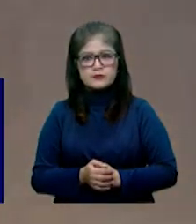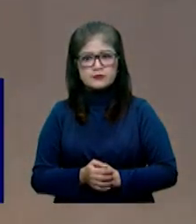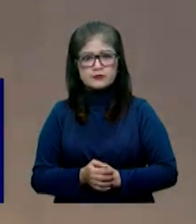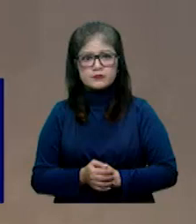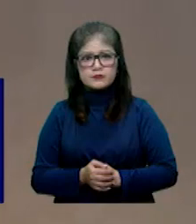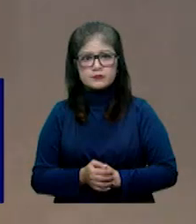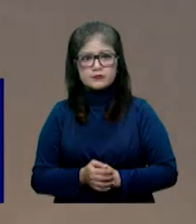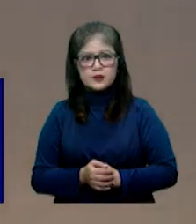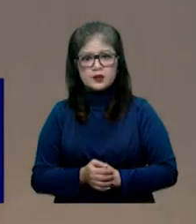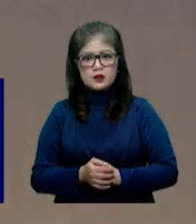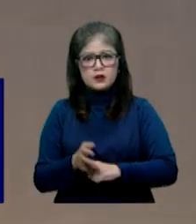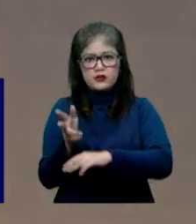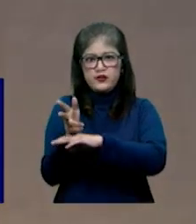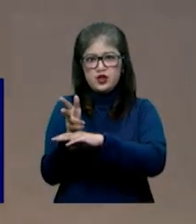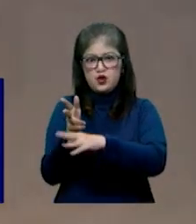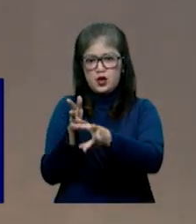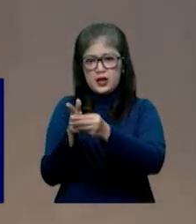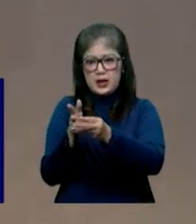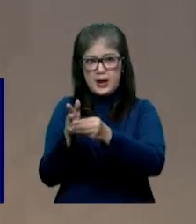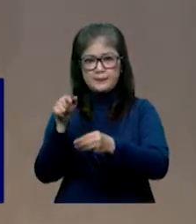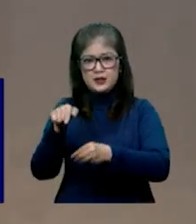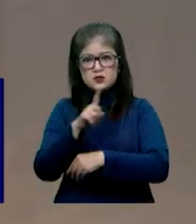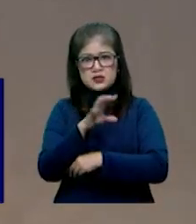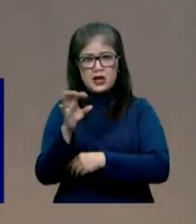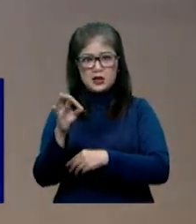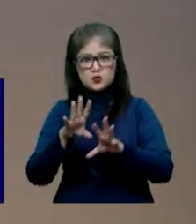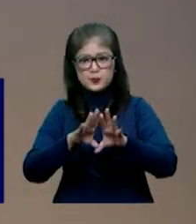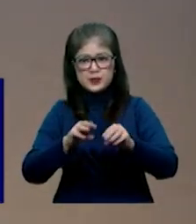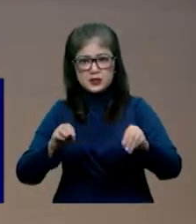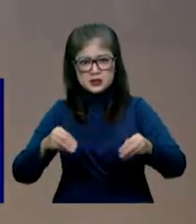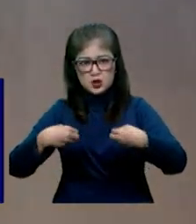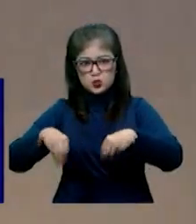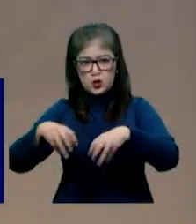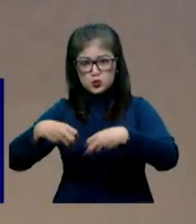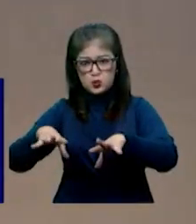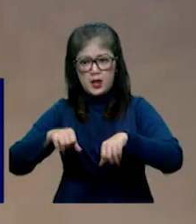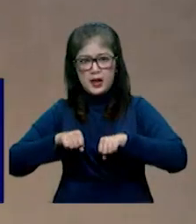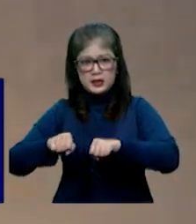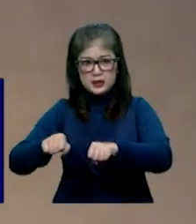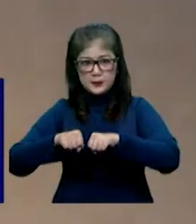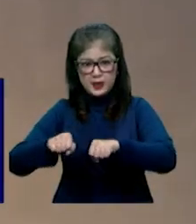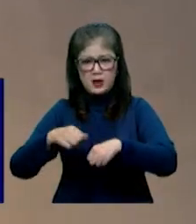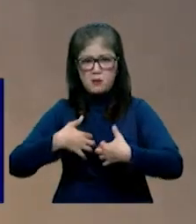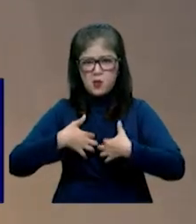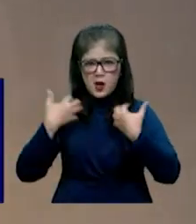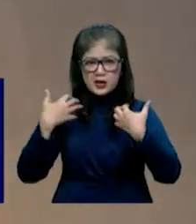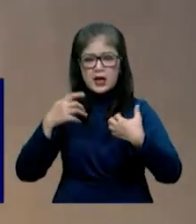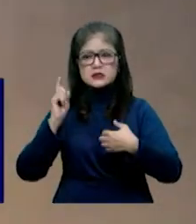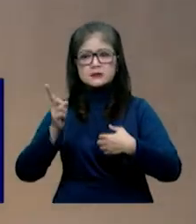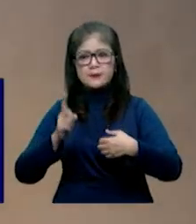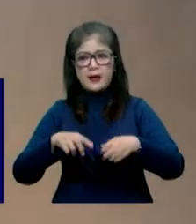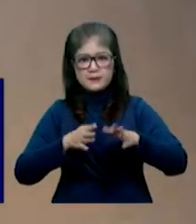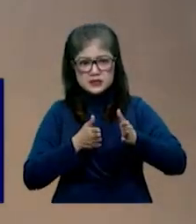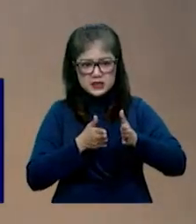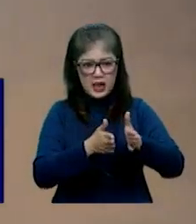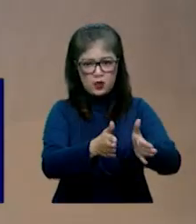Dalam rekaman video amatir, ratusan pedagang kaki lima Pasar Rangkas Bitung, Lebak, Banten mengamuk dan membongkar pagar seng penutup perlintasan jalur kereta api